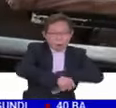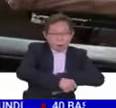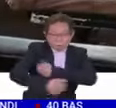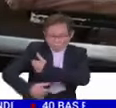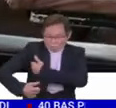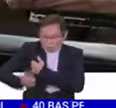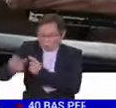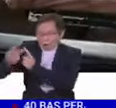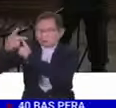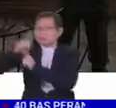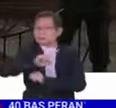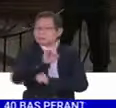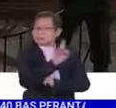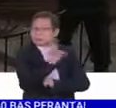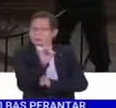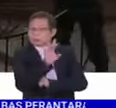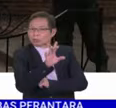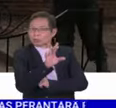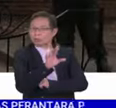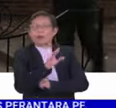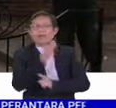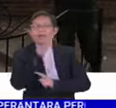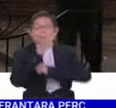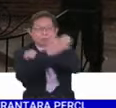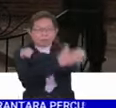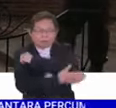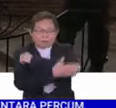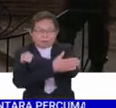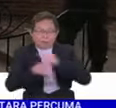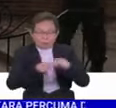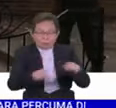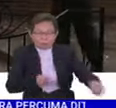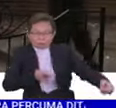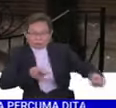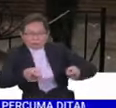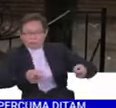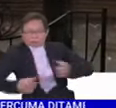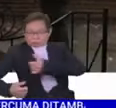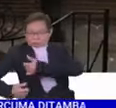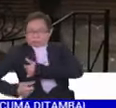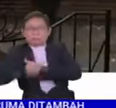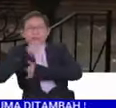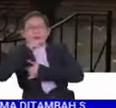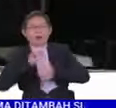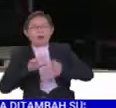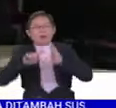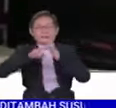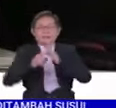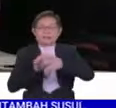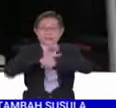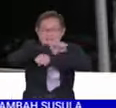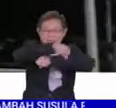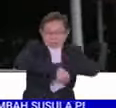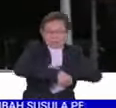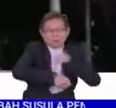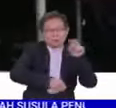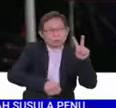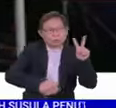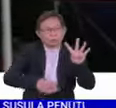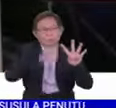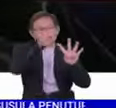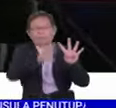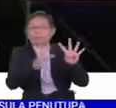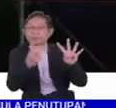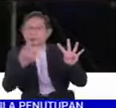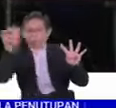ketenteraan khas dan satu-satunya ibu kota wilayah yang dikawal tentera Moskow sejak serangan 24 Februari lalu.